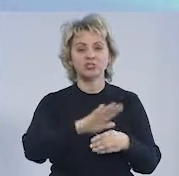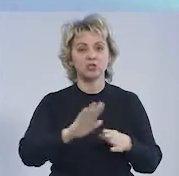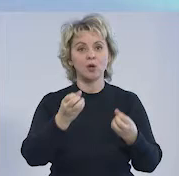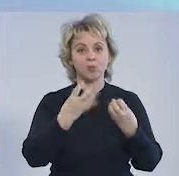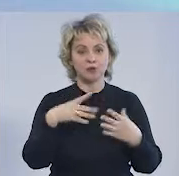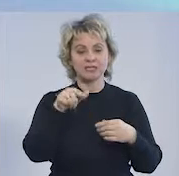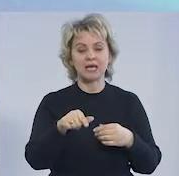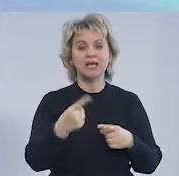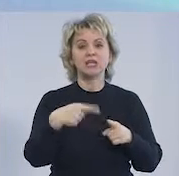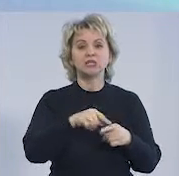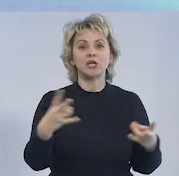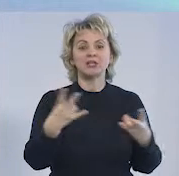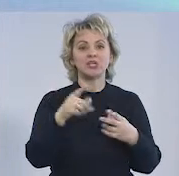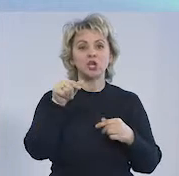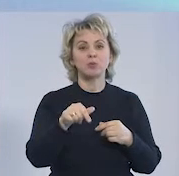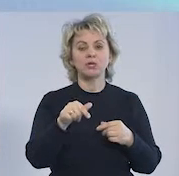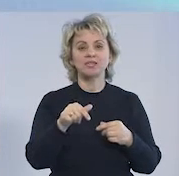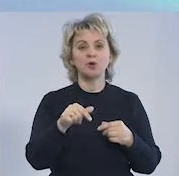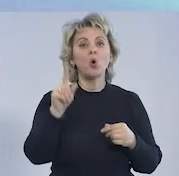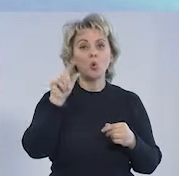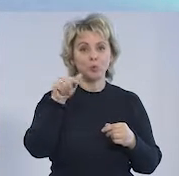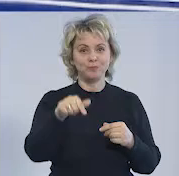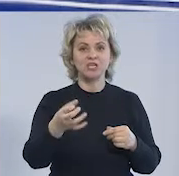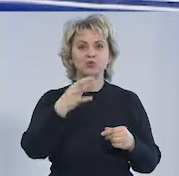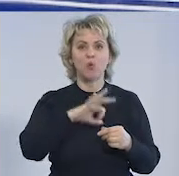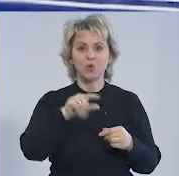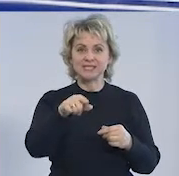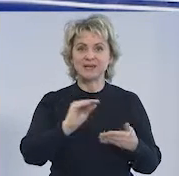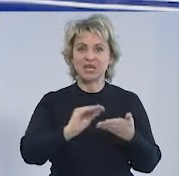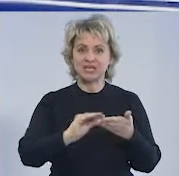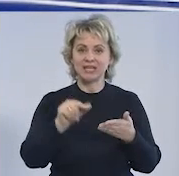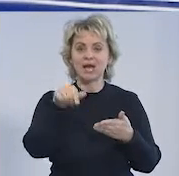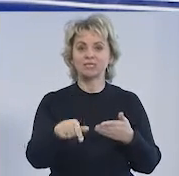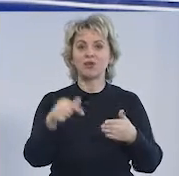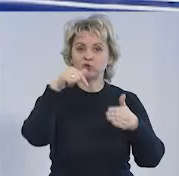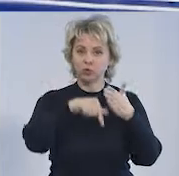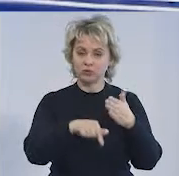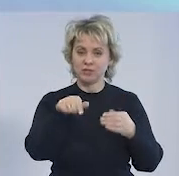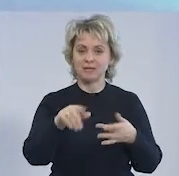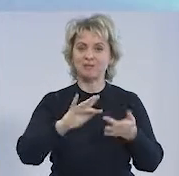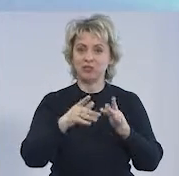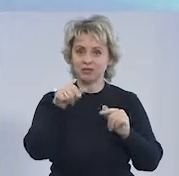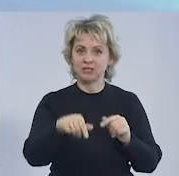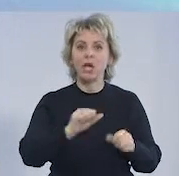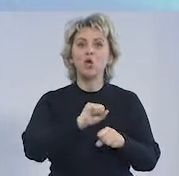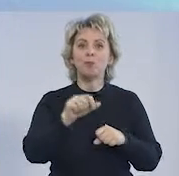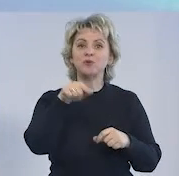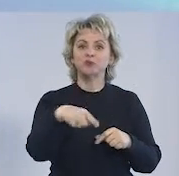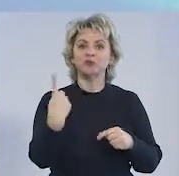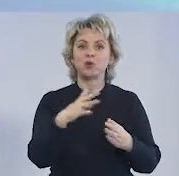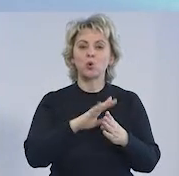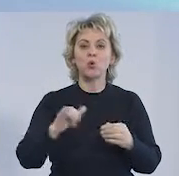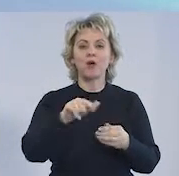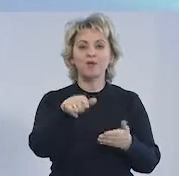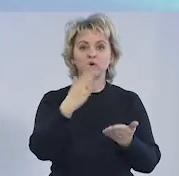так просто. Для этого необходимо уметь пользоваться редактором Википедии внутренним. И, конечно, побеждают в первую очередь